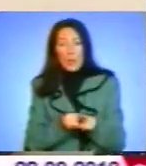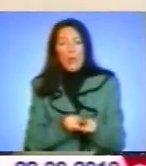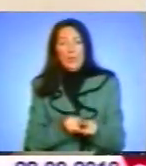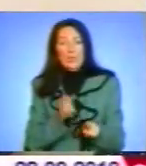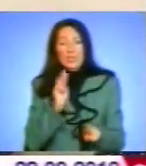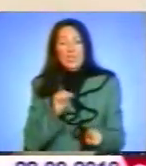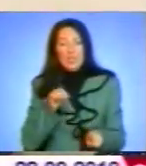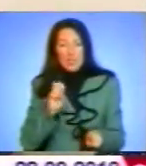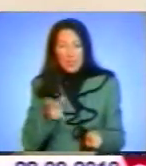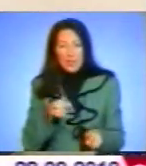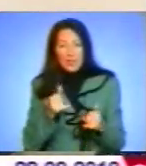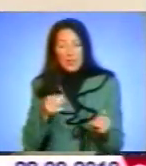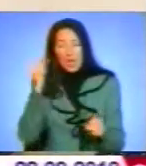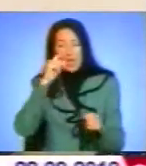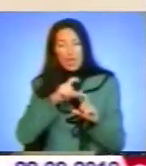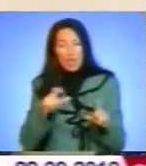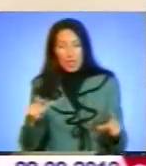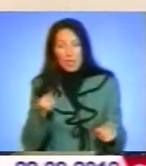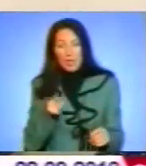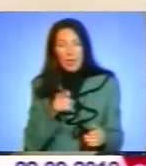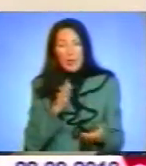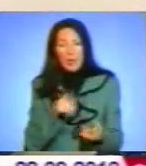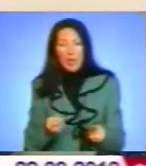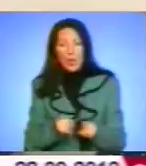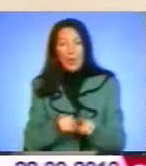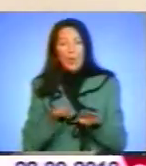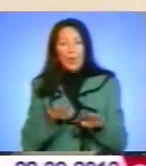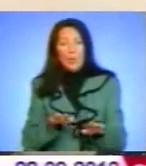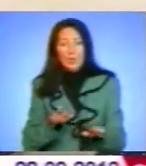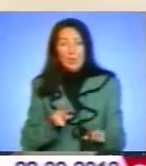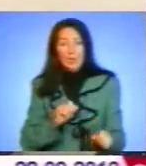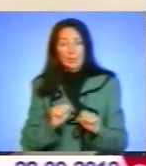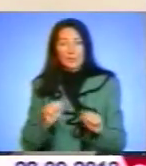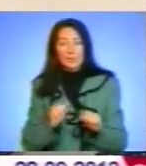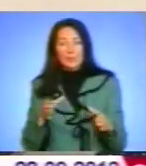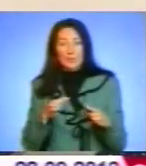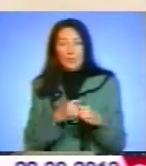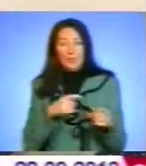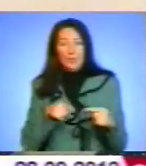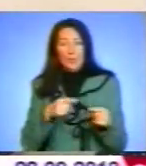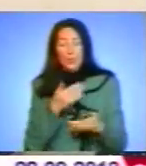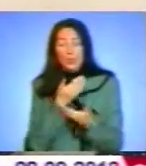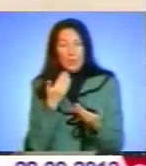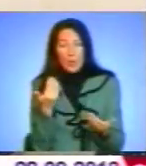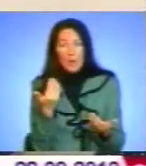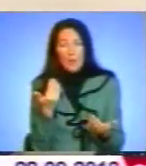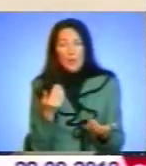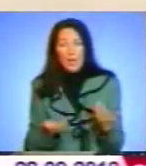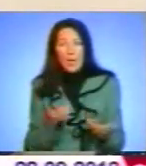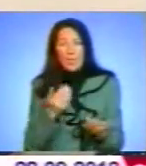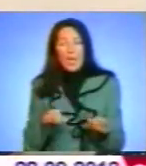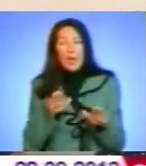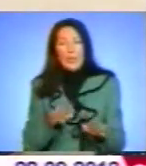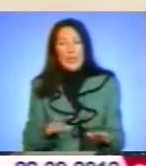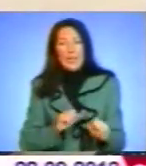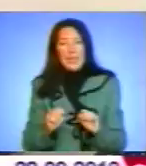навчальних закладів. І відповідно, що там такої посади, як керівник гуртка з футболу, немає. Але посада